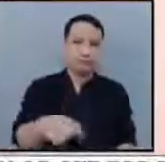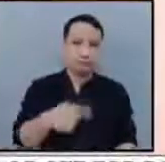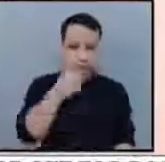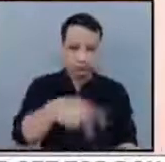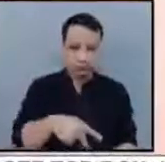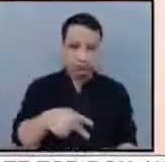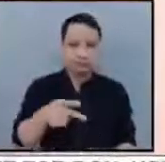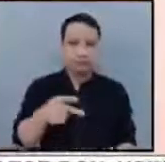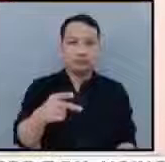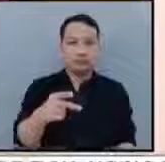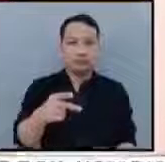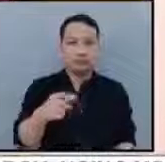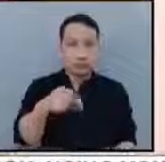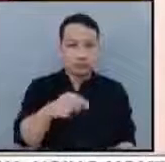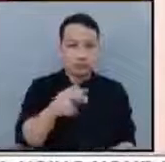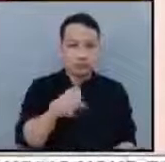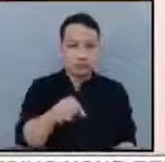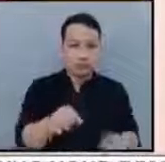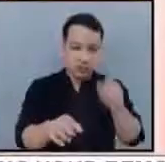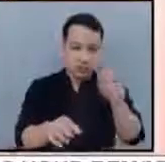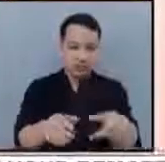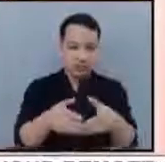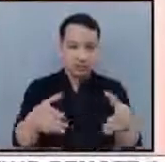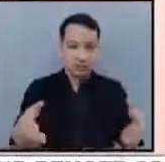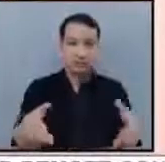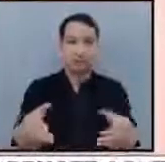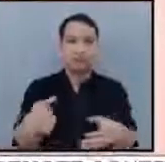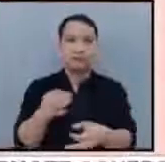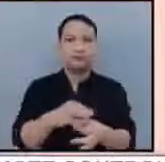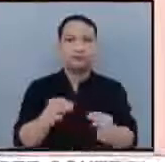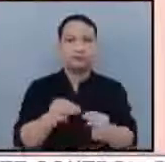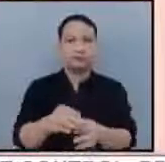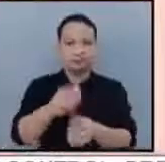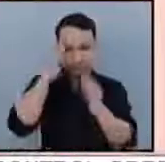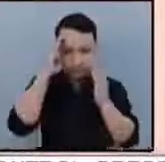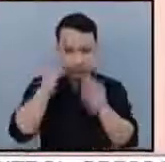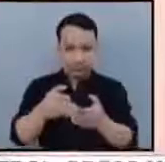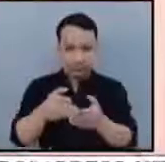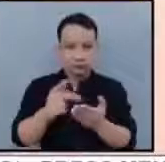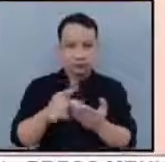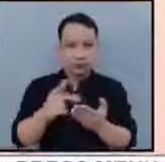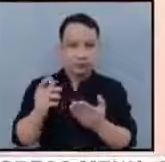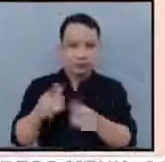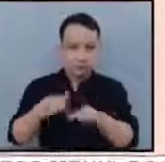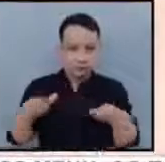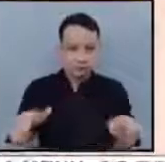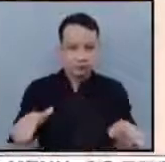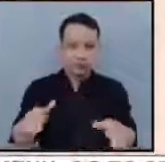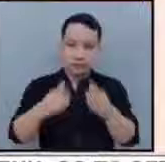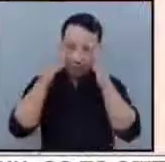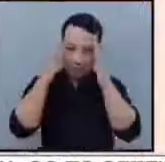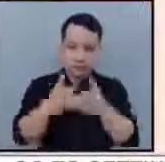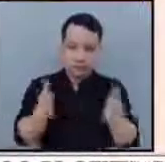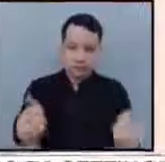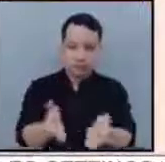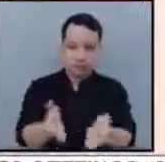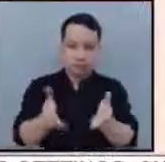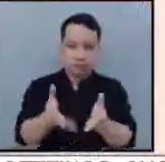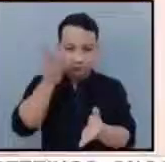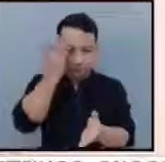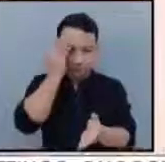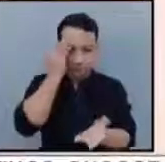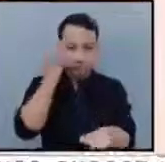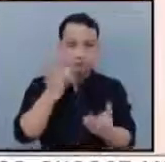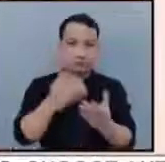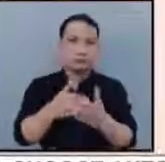So, syempre, maganda yung gandong programa, pero syempre, dapat ma-address din yan, lalo na sa mga kabataan, para tuloy-tuloy yung kanilang pagkatuto, no? Pero, mula